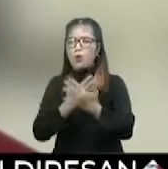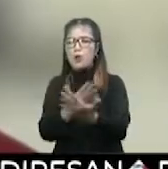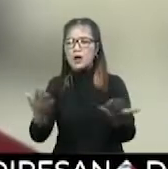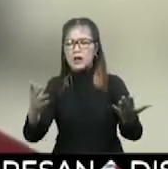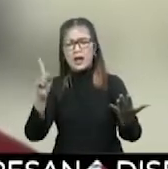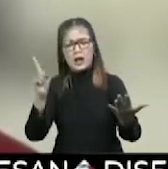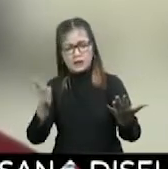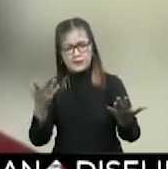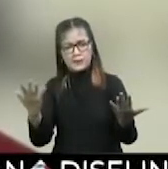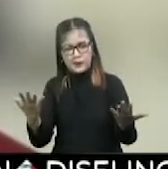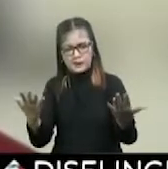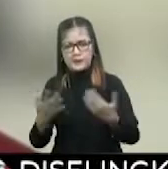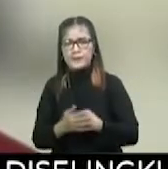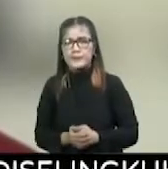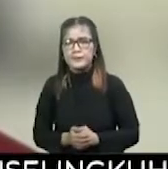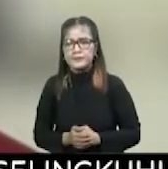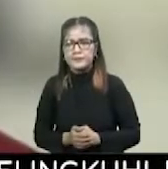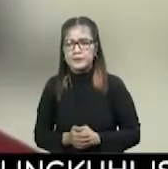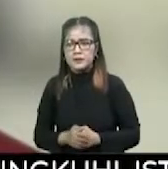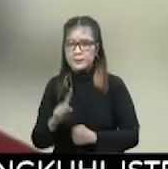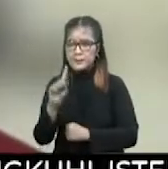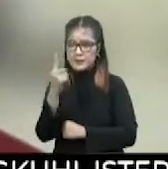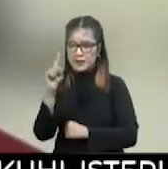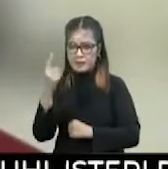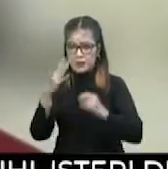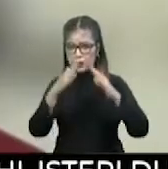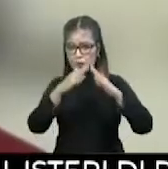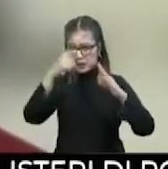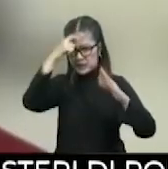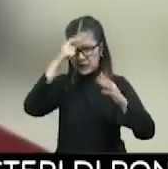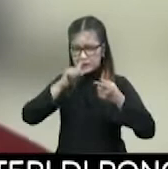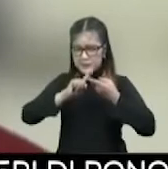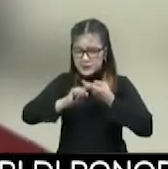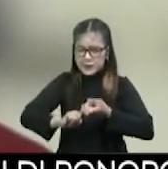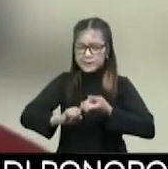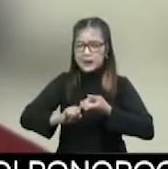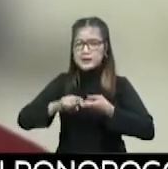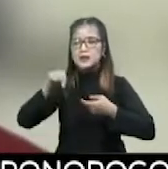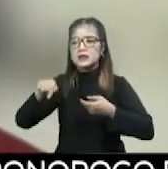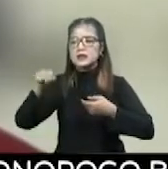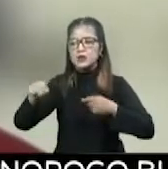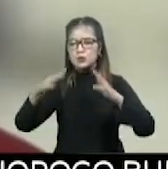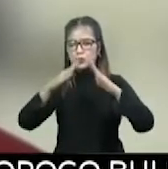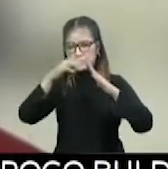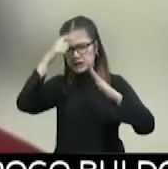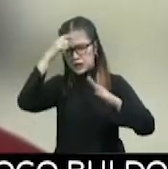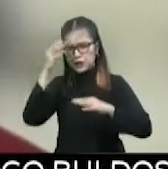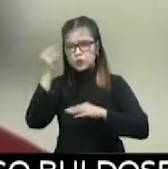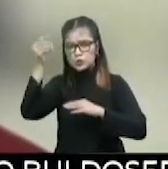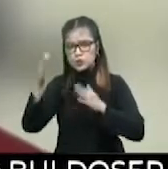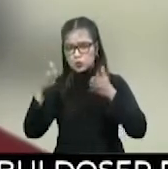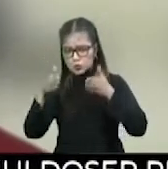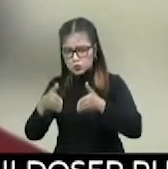Ya, pertama saya ingin menyampaikan bahwa Rumah Sakit Persahabatan, karena merupakan rumah sakit rujukan untuk